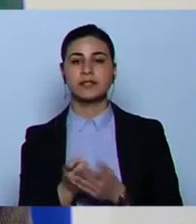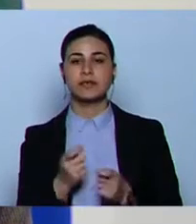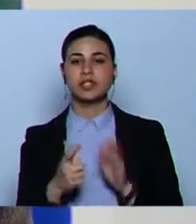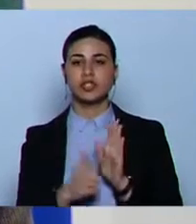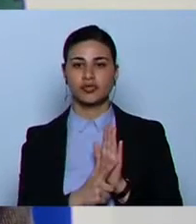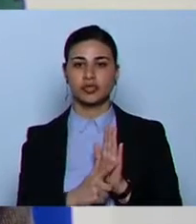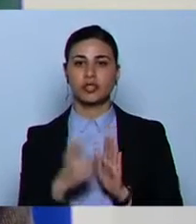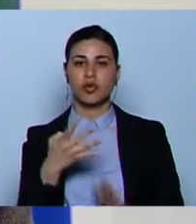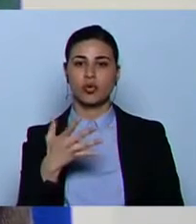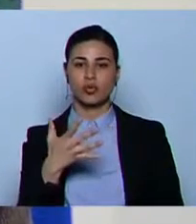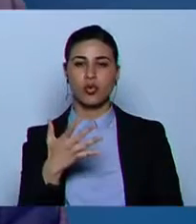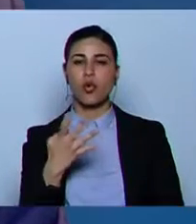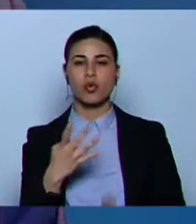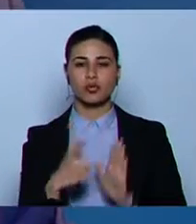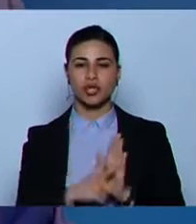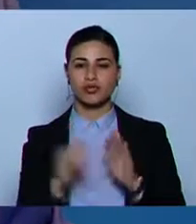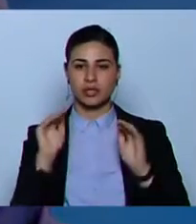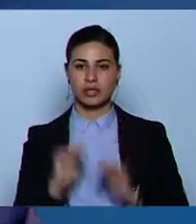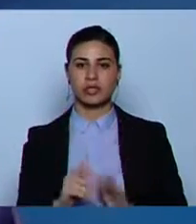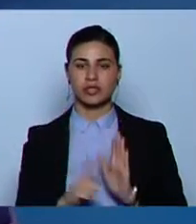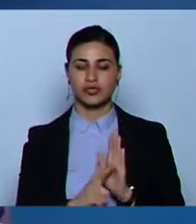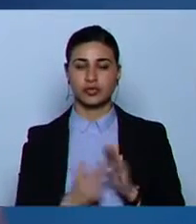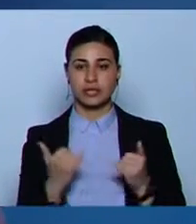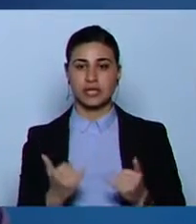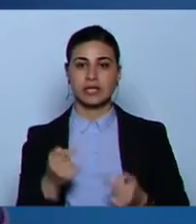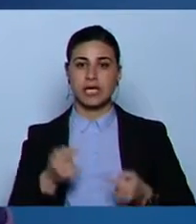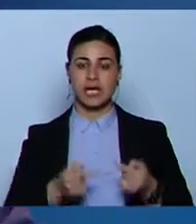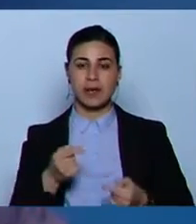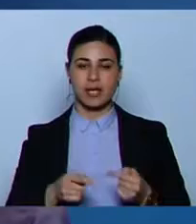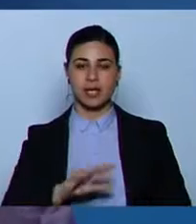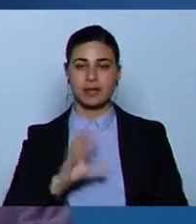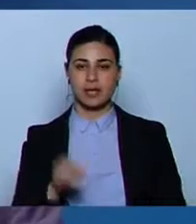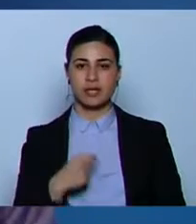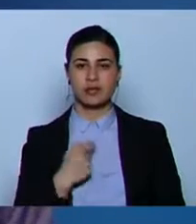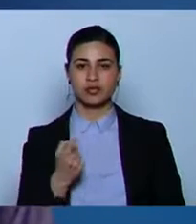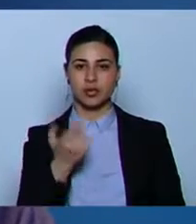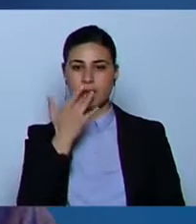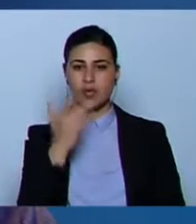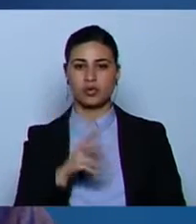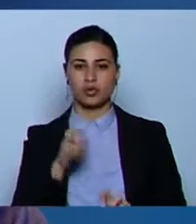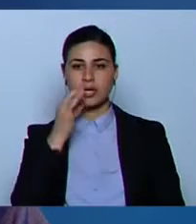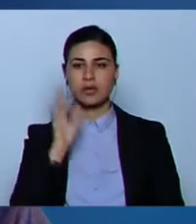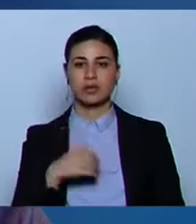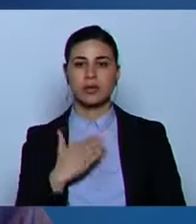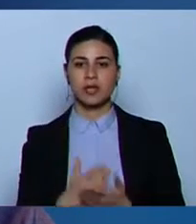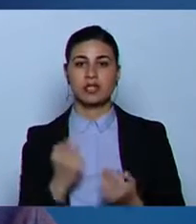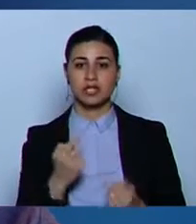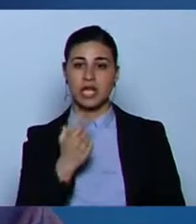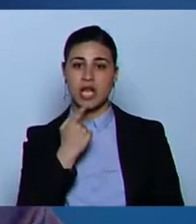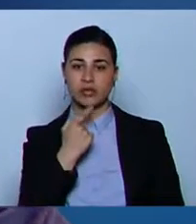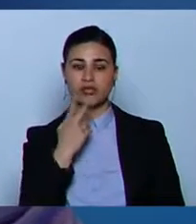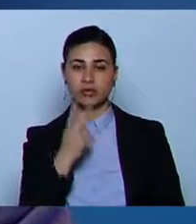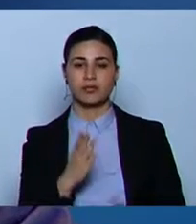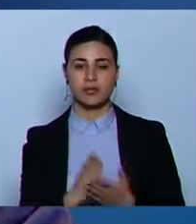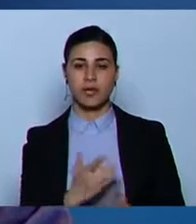7-ის 57-ის ნაცვლად დაიყვანა 7-ზე, დღეს ერთმანეთს ეკამათებია. მე ცოტა პოლიტიკური გამოცდილება მაქვს, დიდი ეჭვი მაქვს, რომ ეს